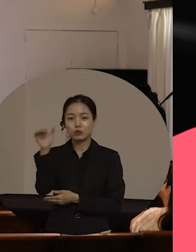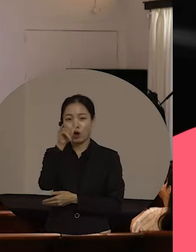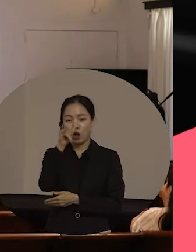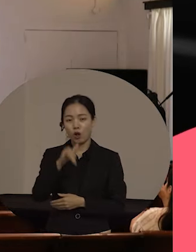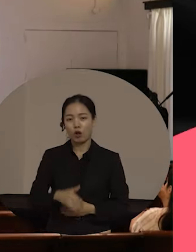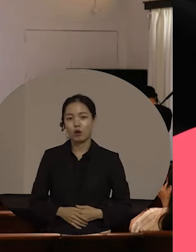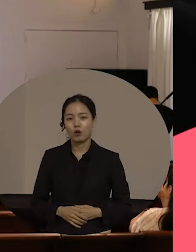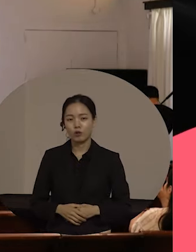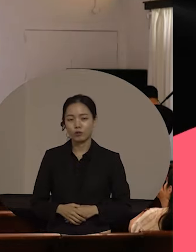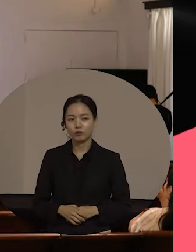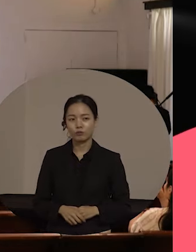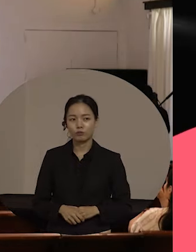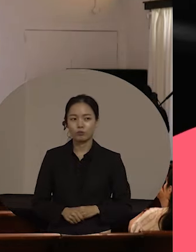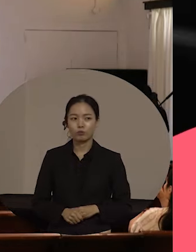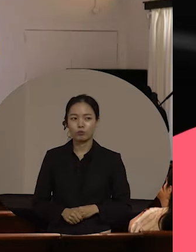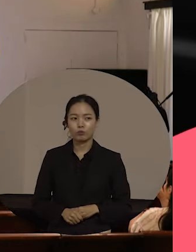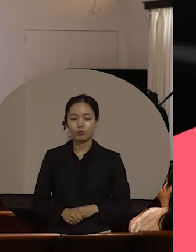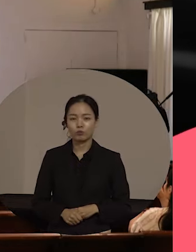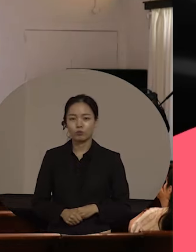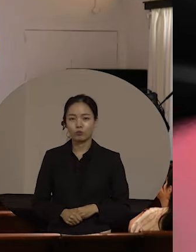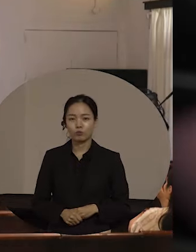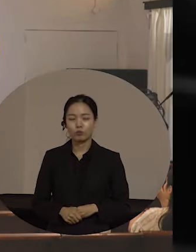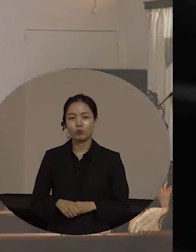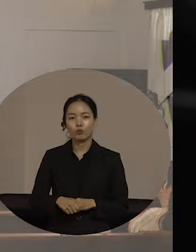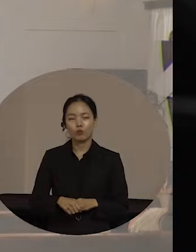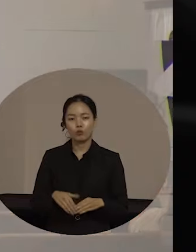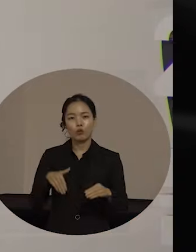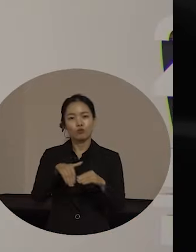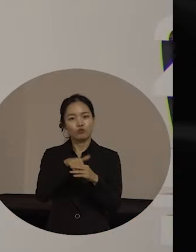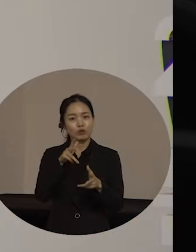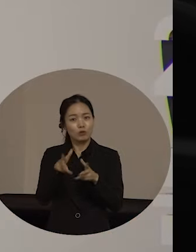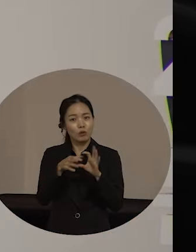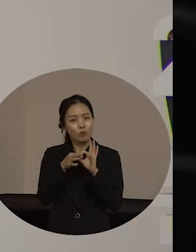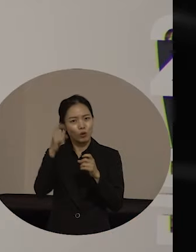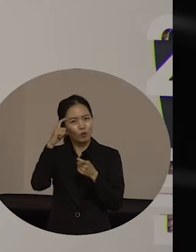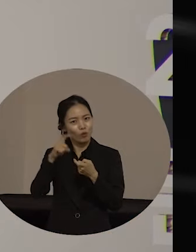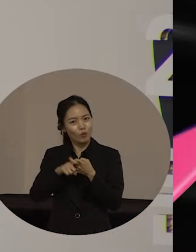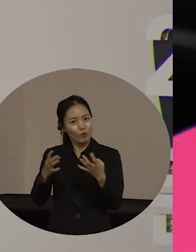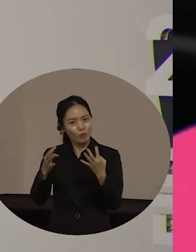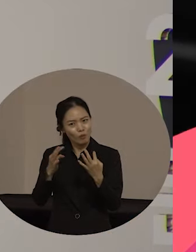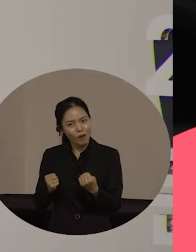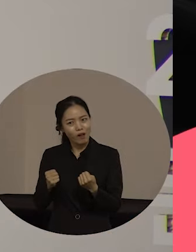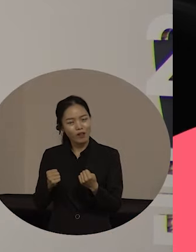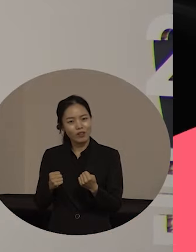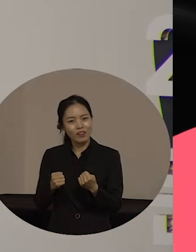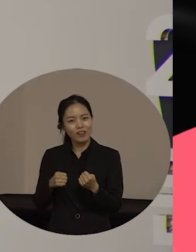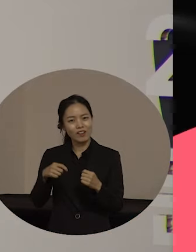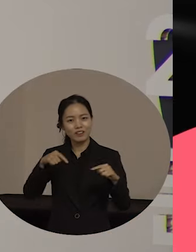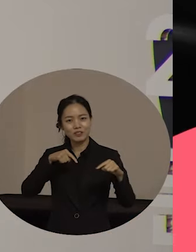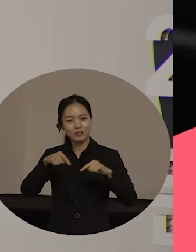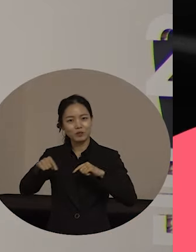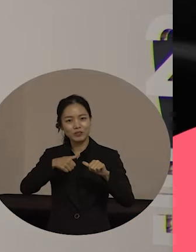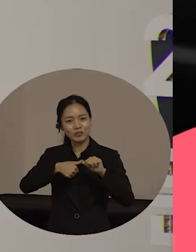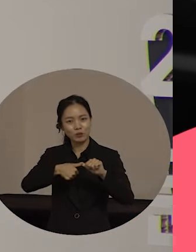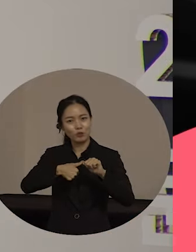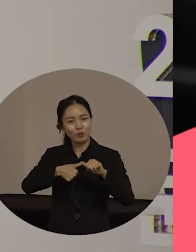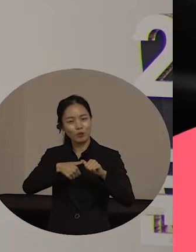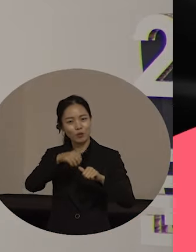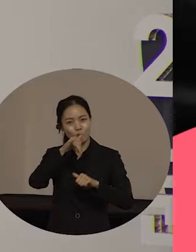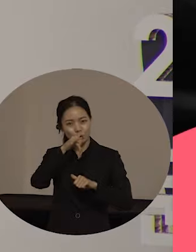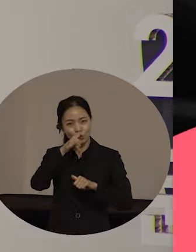문화 산업에도 굉장히 관심을 많이 가지고 또 정책적으로 하고 있기 때문에 그 부분이 반영되는 걸 말씀하신 것 같습니다.